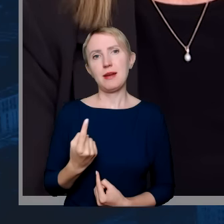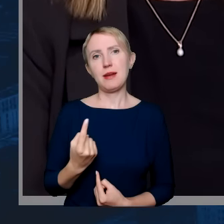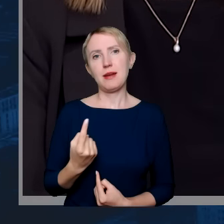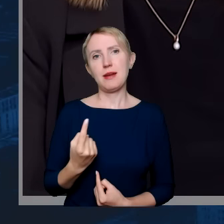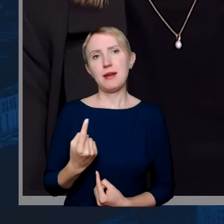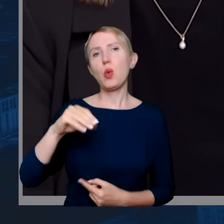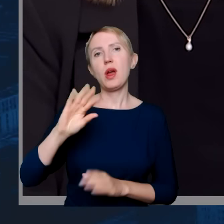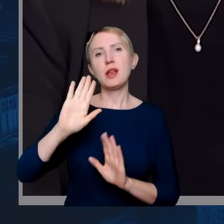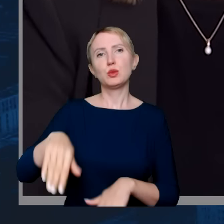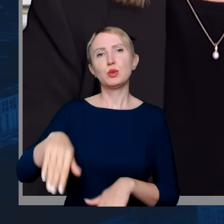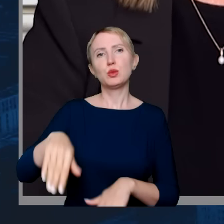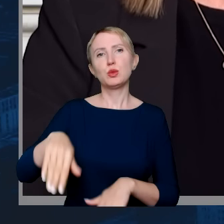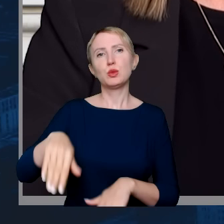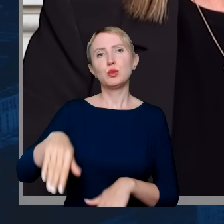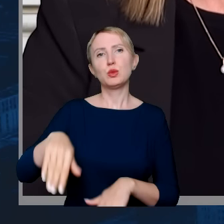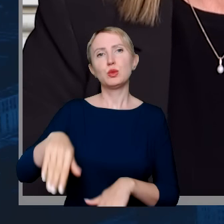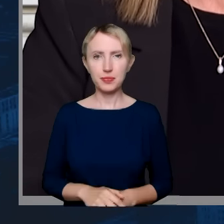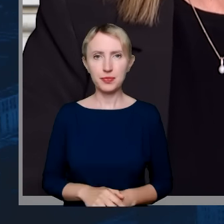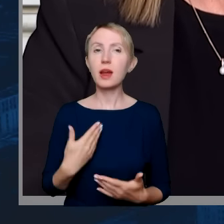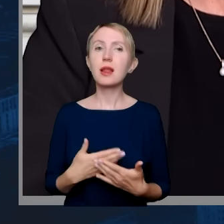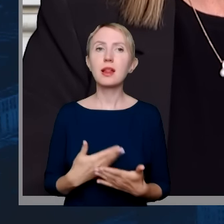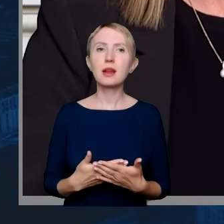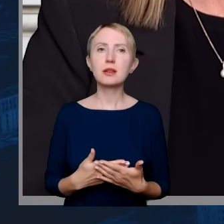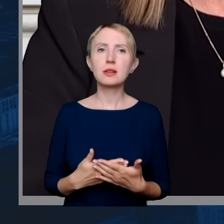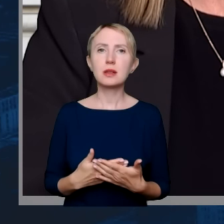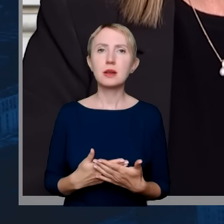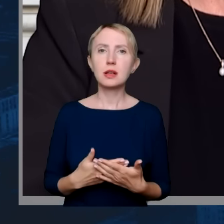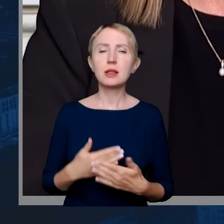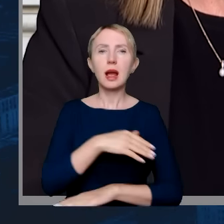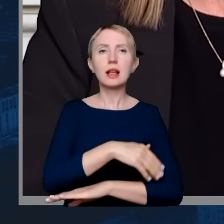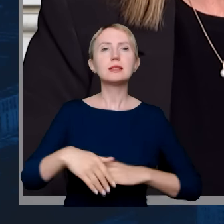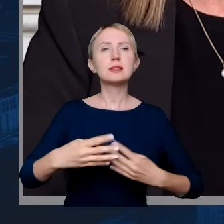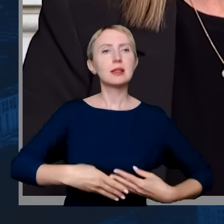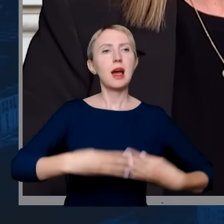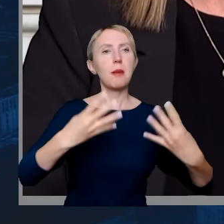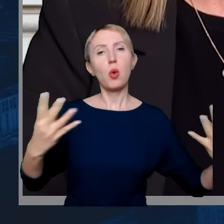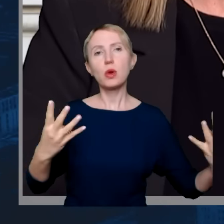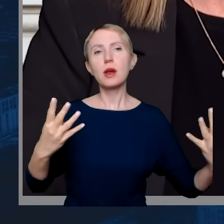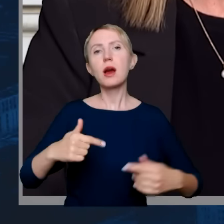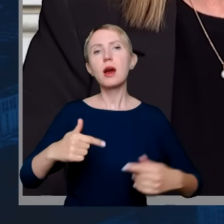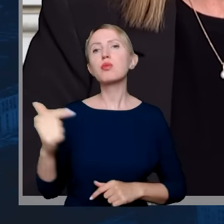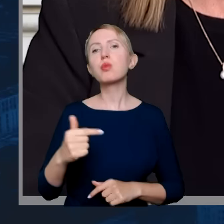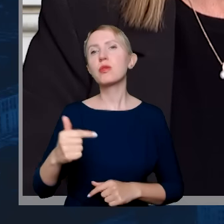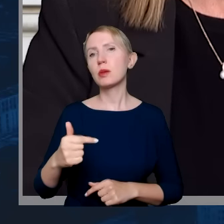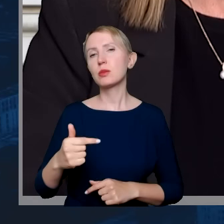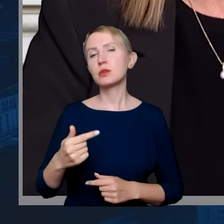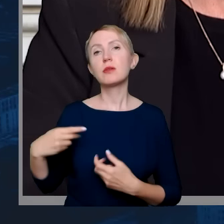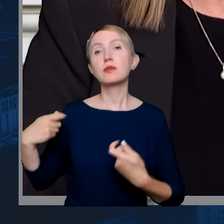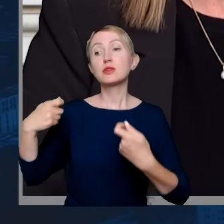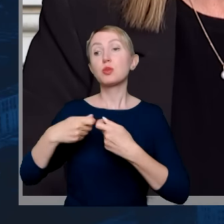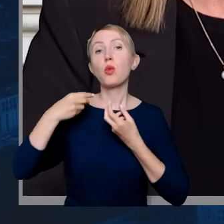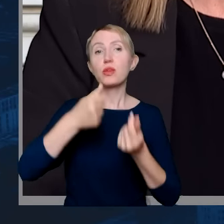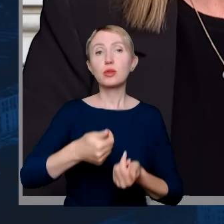Europejską w tym zakresie, dlatego że ta zapora, która powstała, ona powinna absolutnie być współfinansowana, która